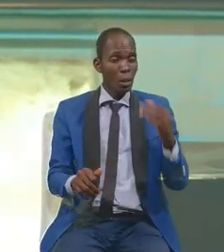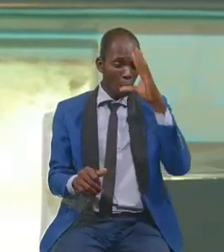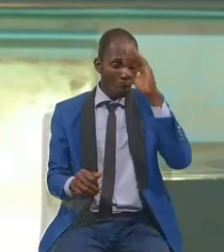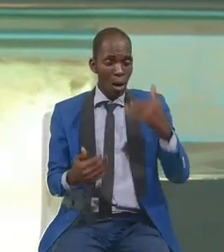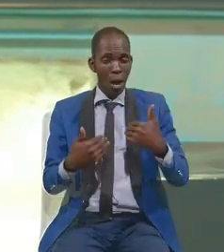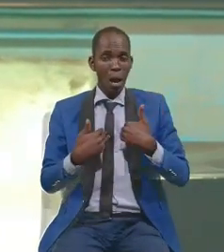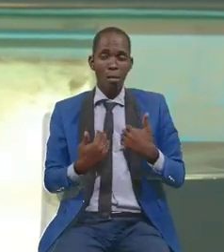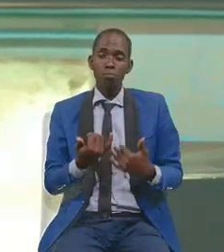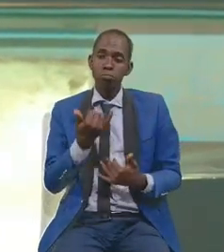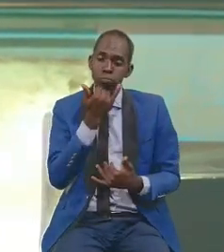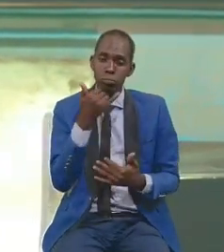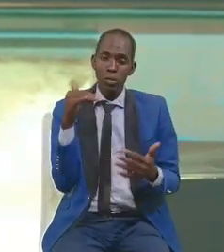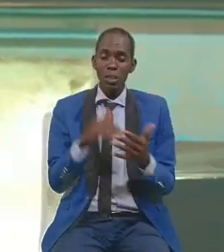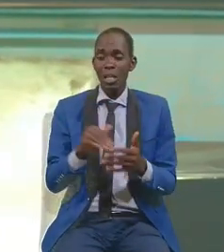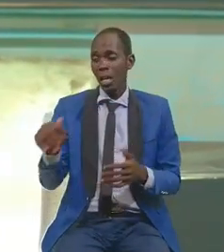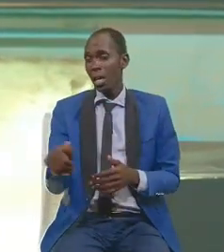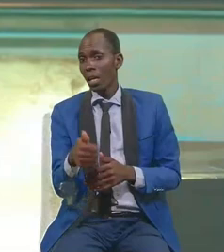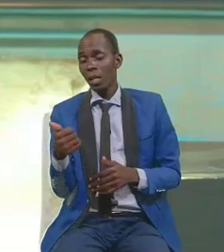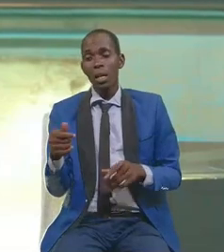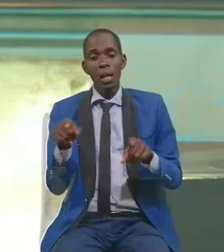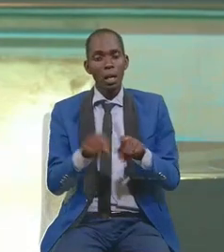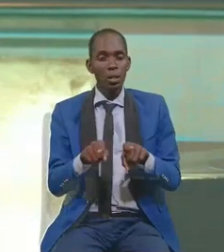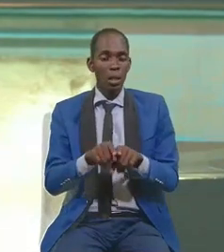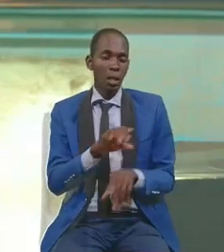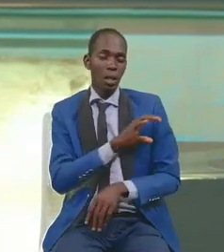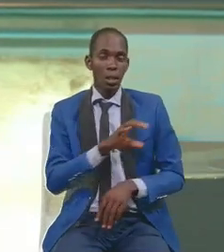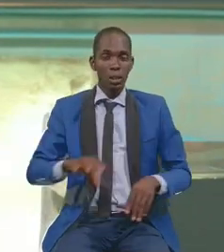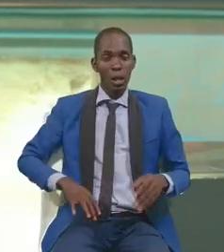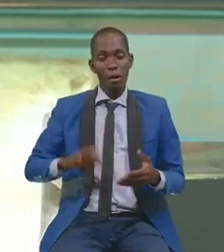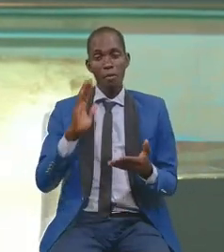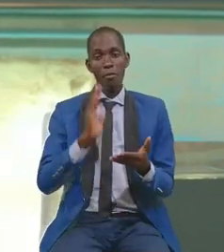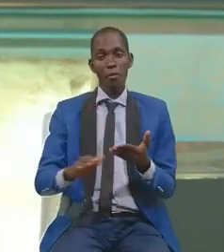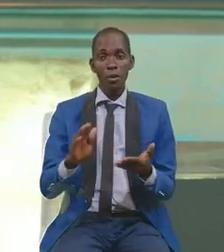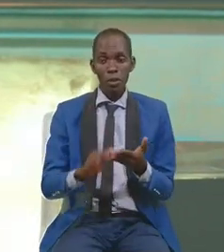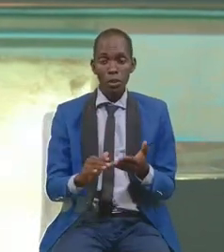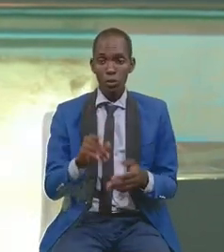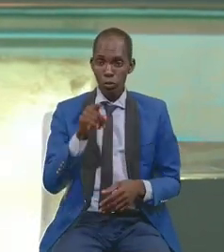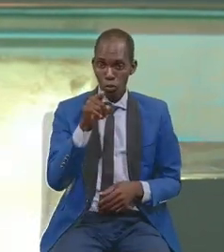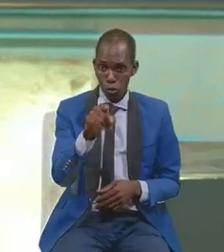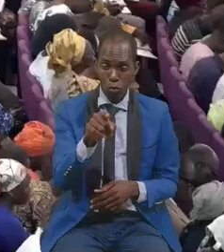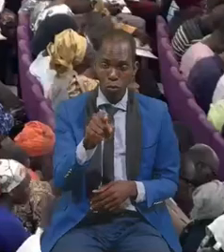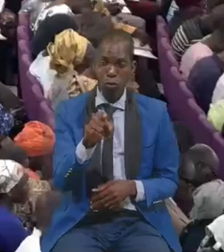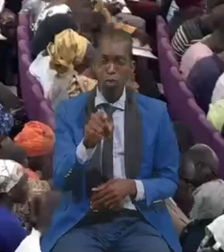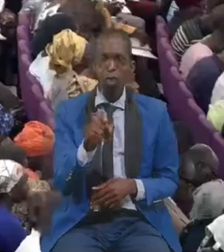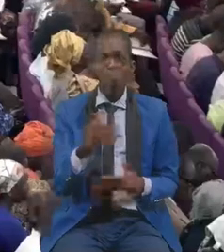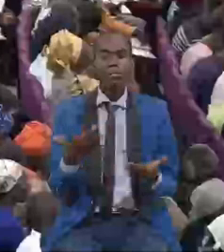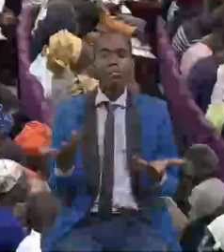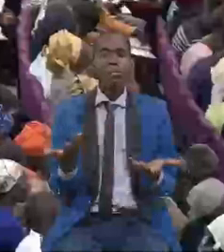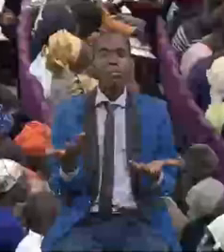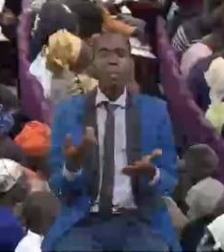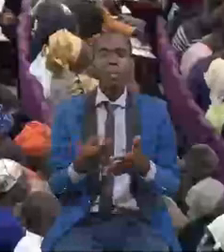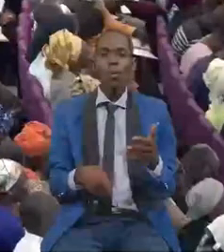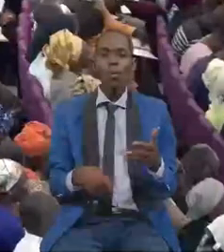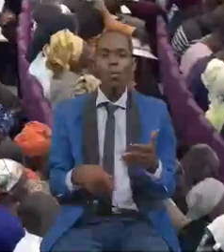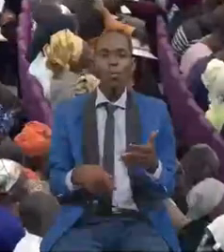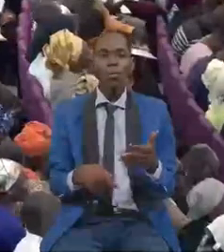supportez les uns les autres. Et si l'un a un sujet de se plaindre de l'autre, pardonnez-vous réciproquement. De même que Christ vous